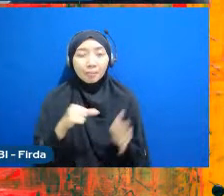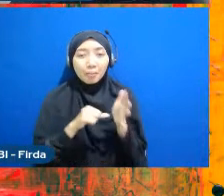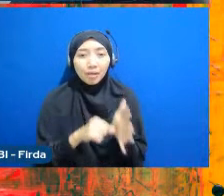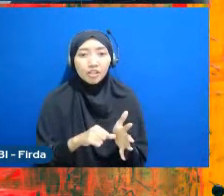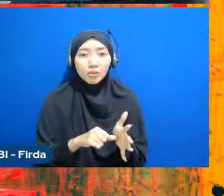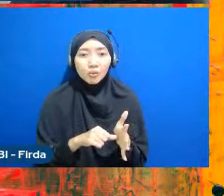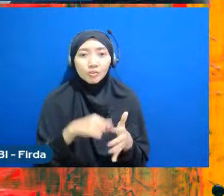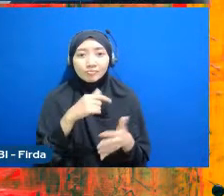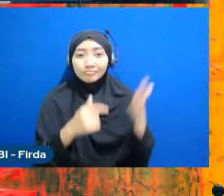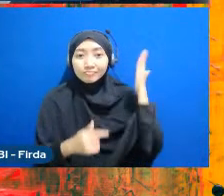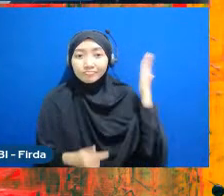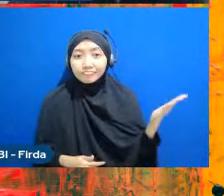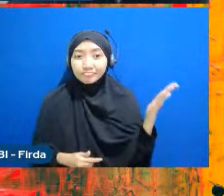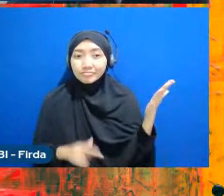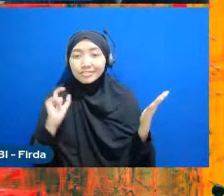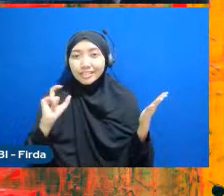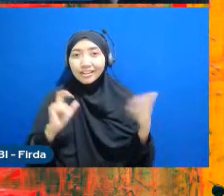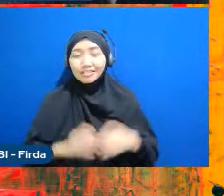ini gitu.